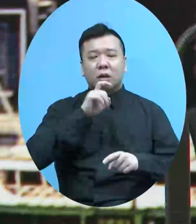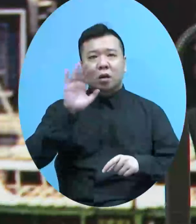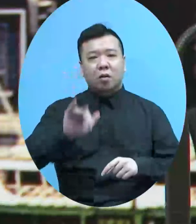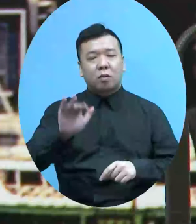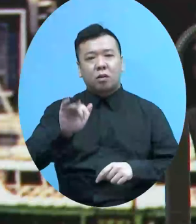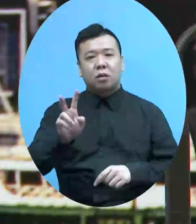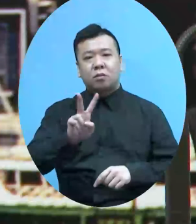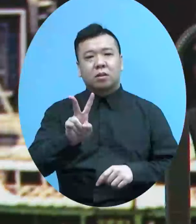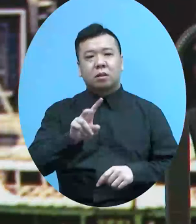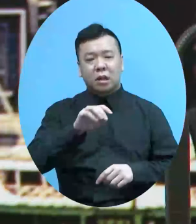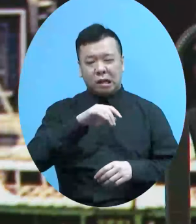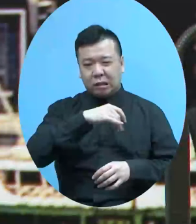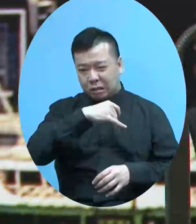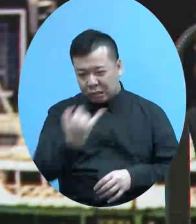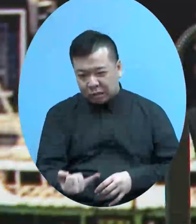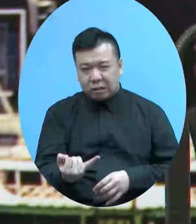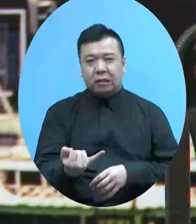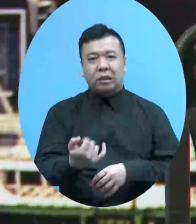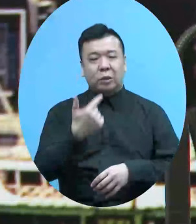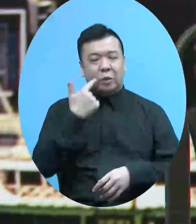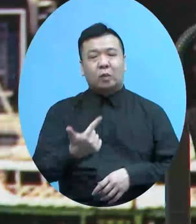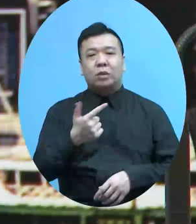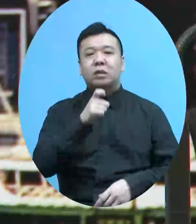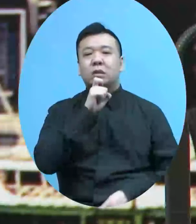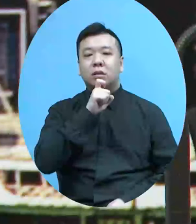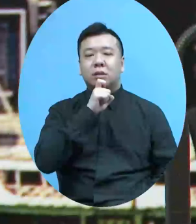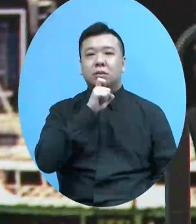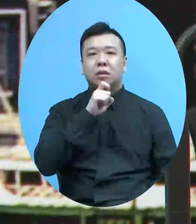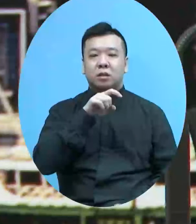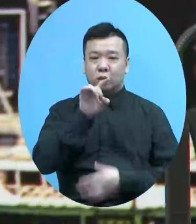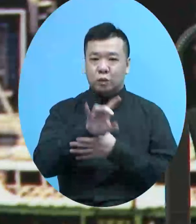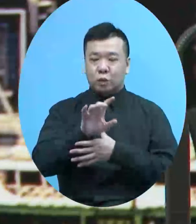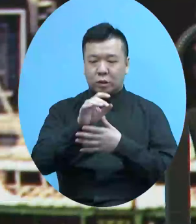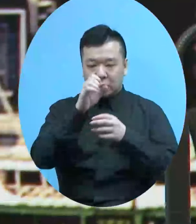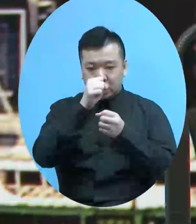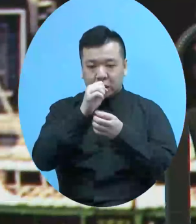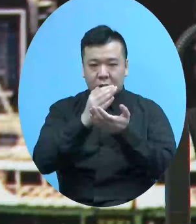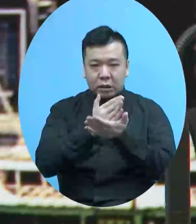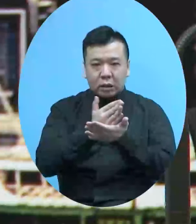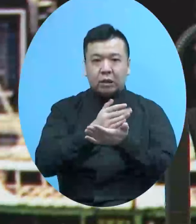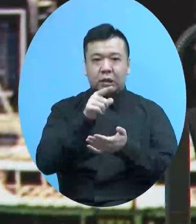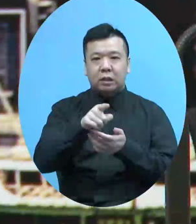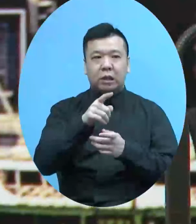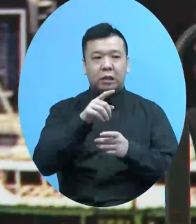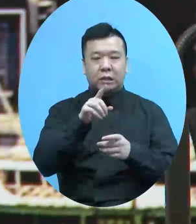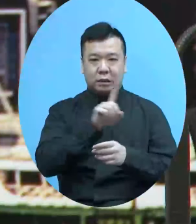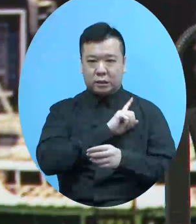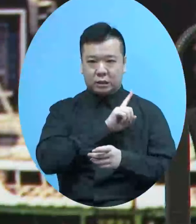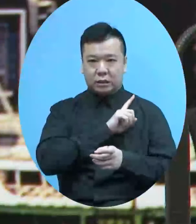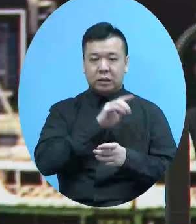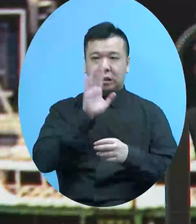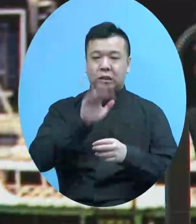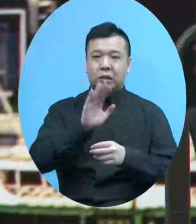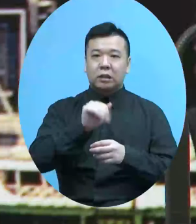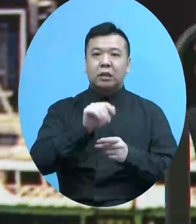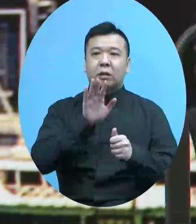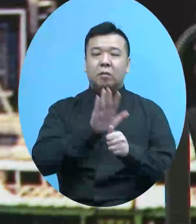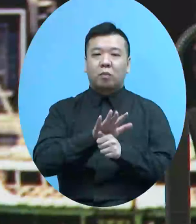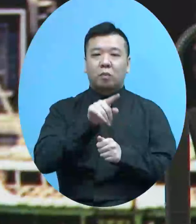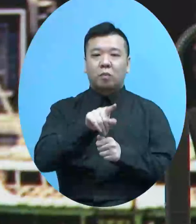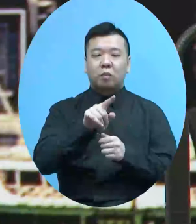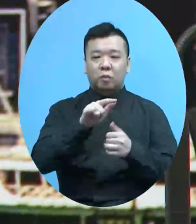會去到惡化的情況在這裏做檢測有好處就是對於自己來講我們可以早些幫